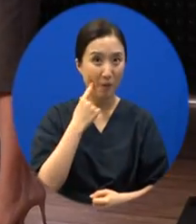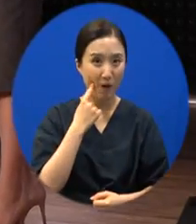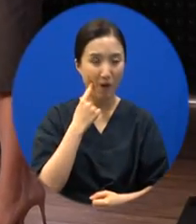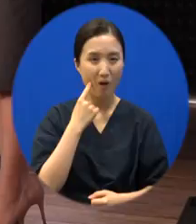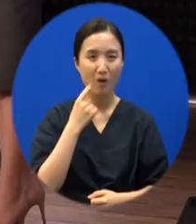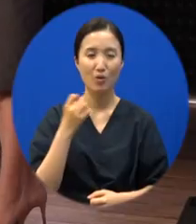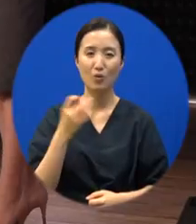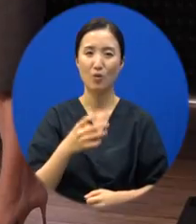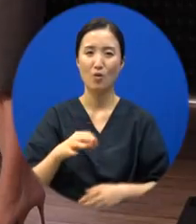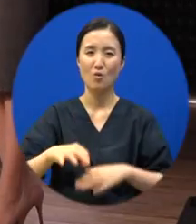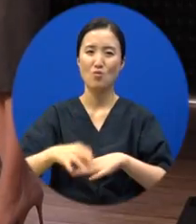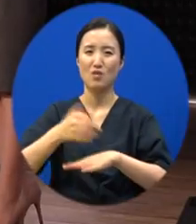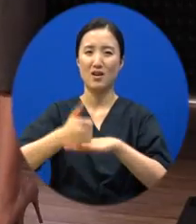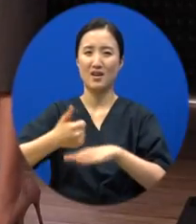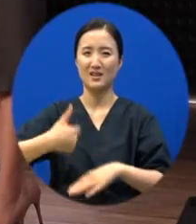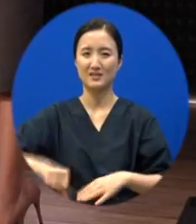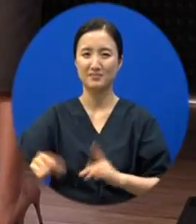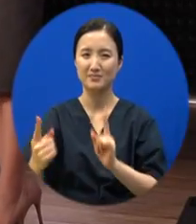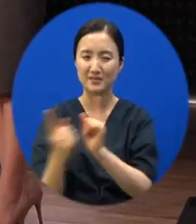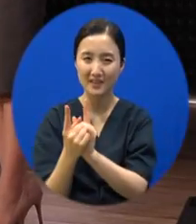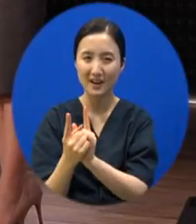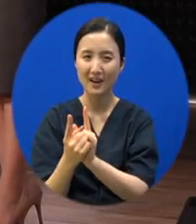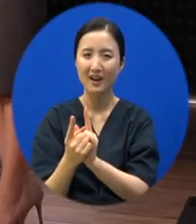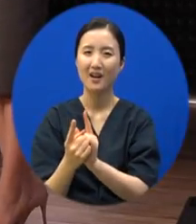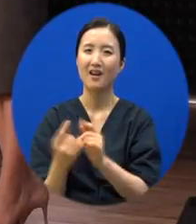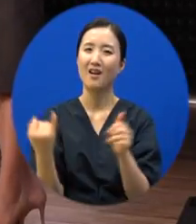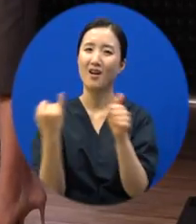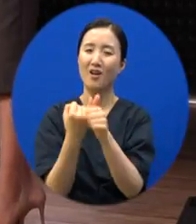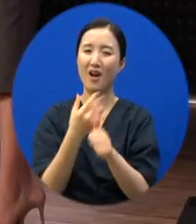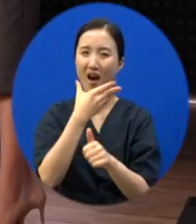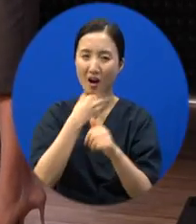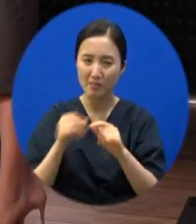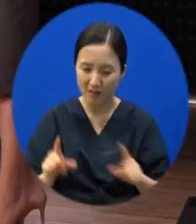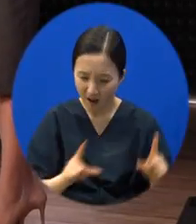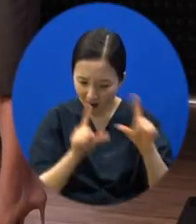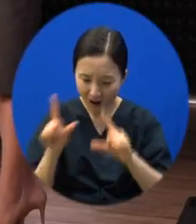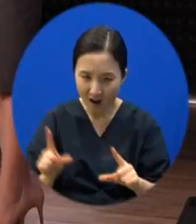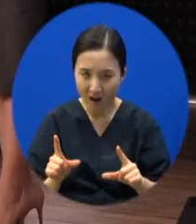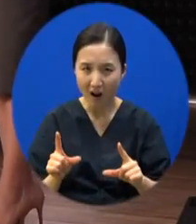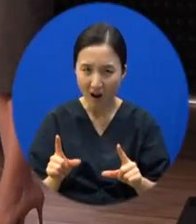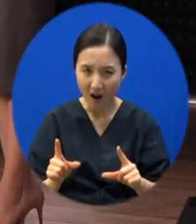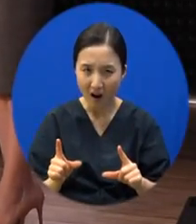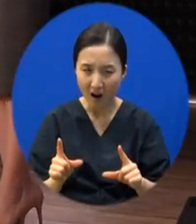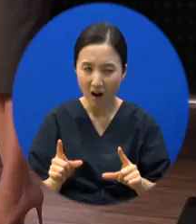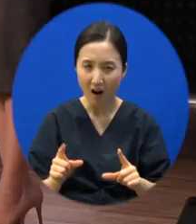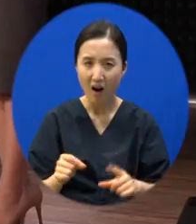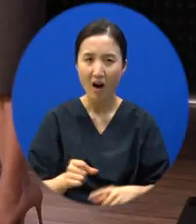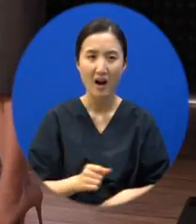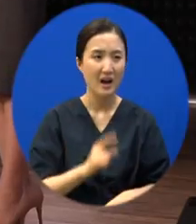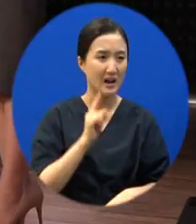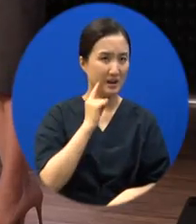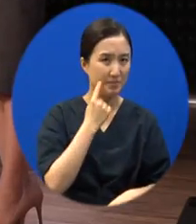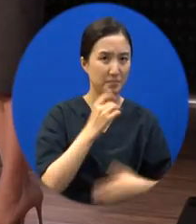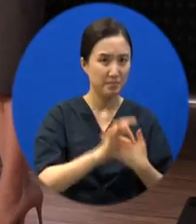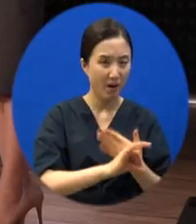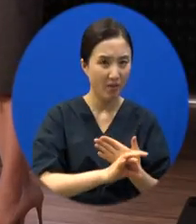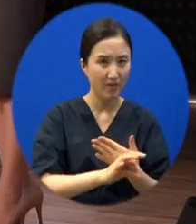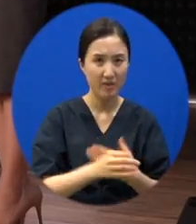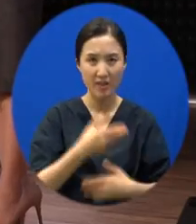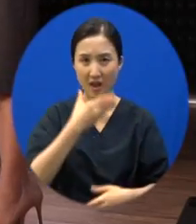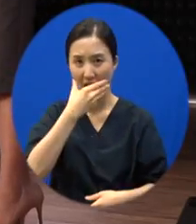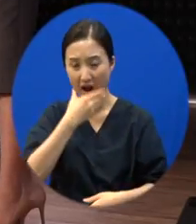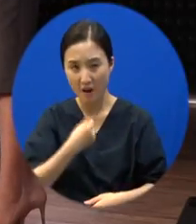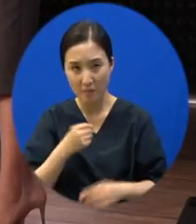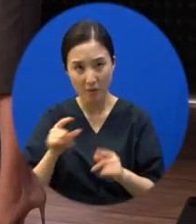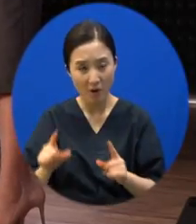만나. 그리고 행복하게 살았대. 나는 행복하게 살고 싶은데 예쁘면 행복해진대요.